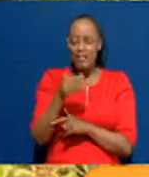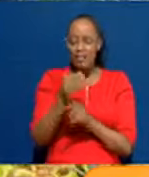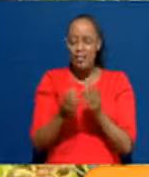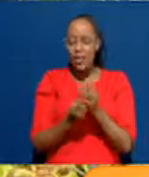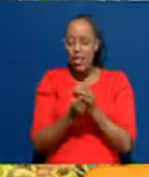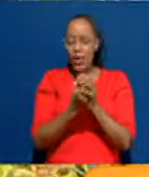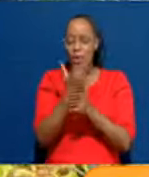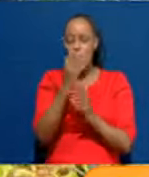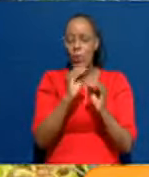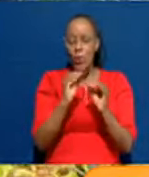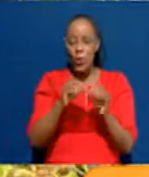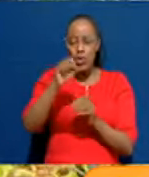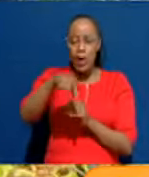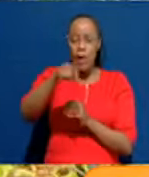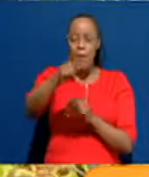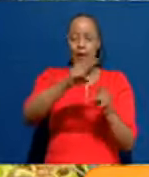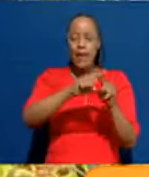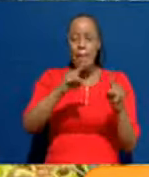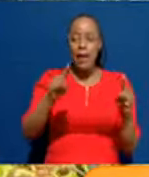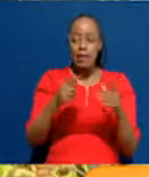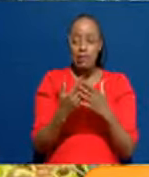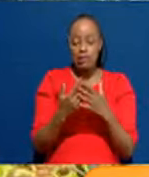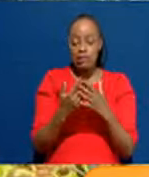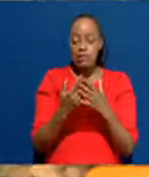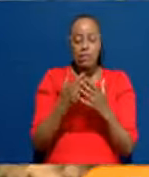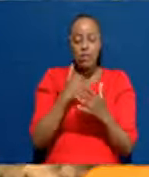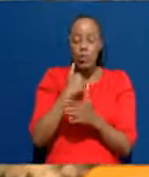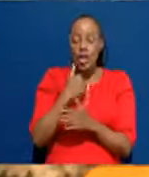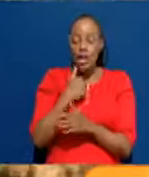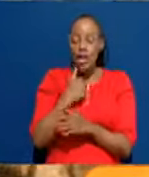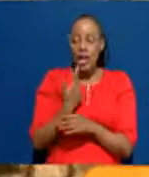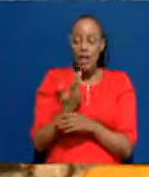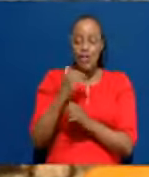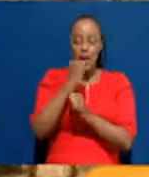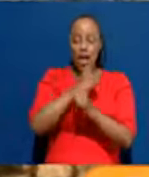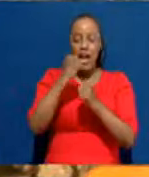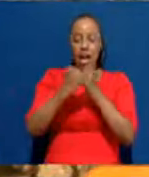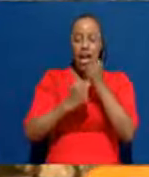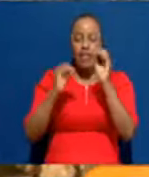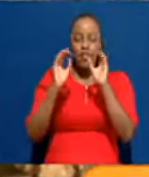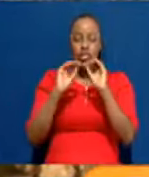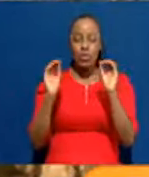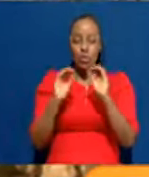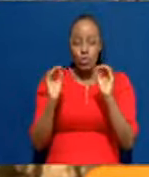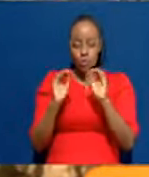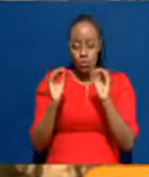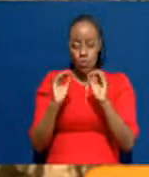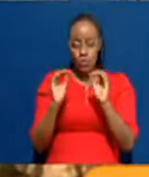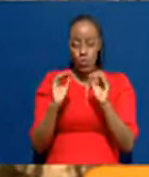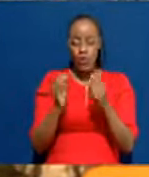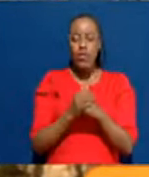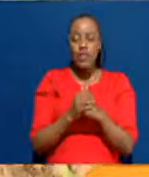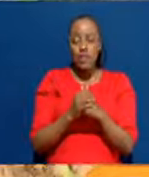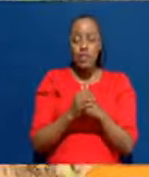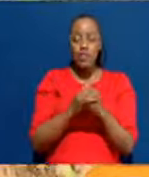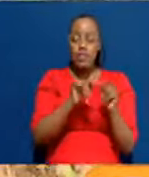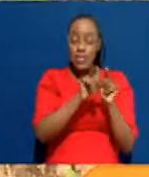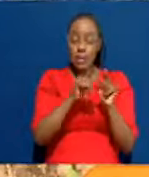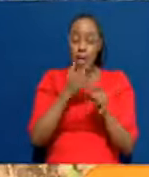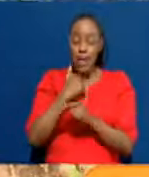chini, unapanda na bado mazao inaendelea kudidimia. Lakini mambo ya kilimo hai, tukieka mbolea, tukieka